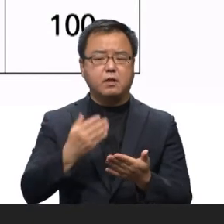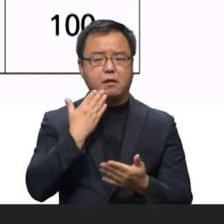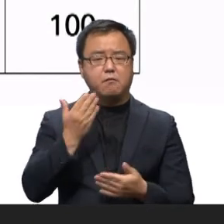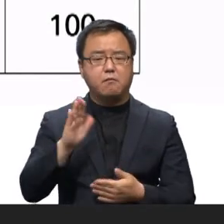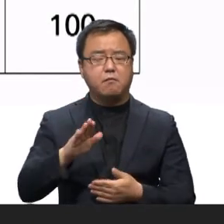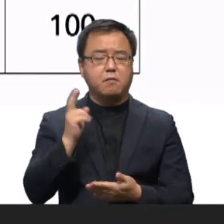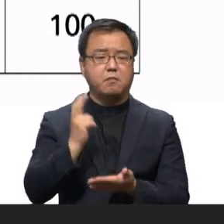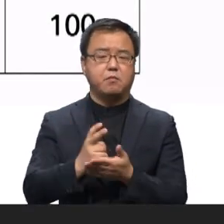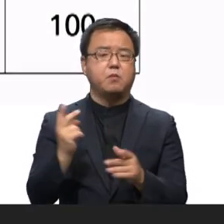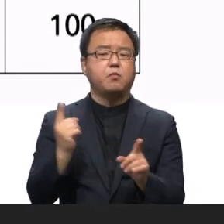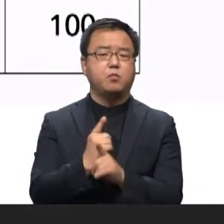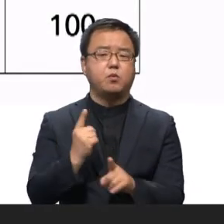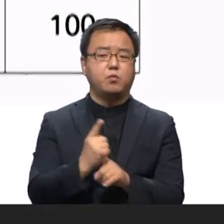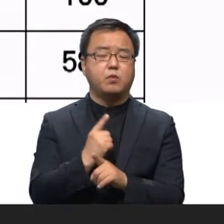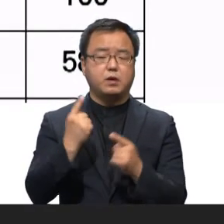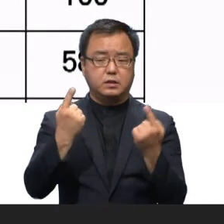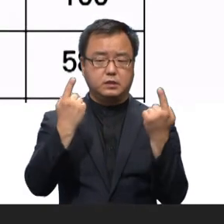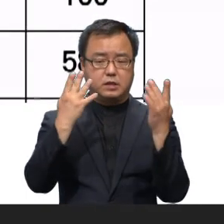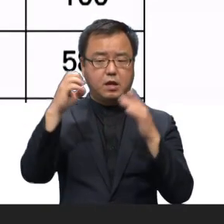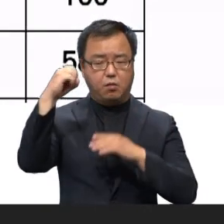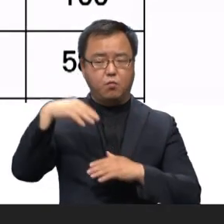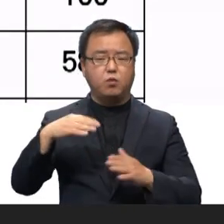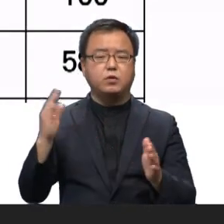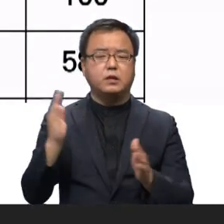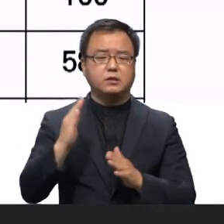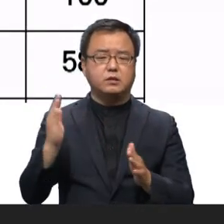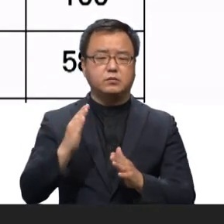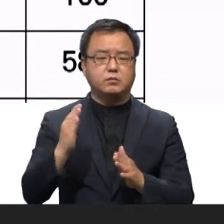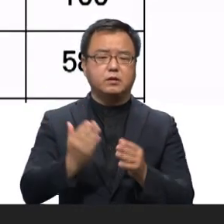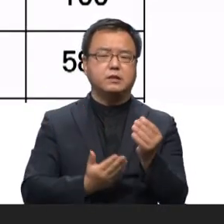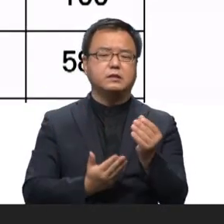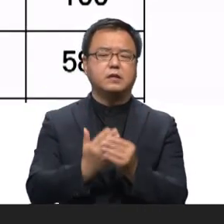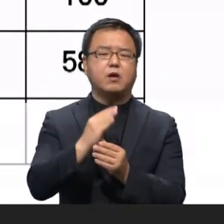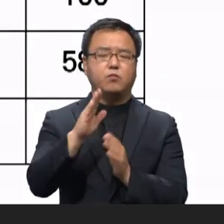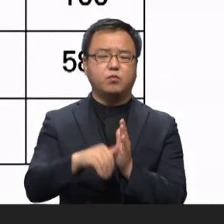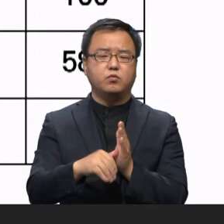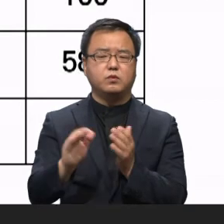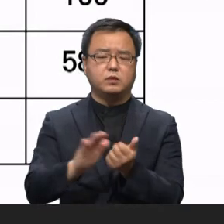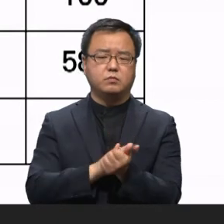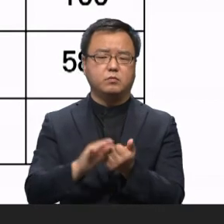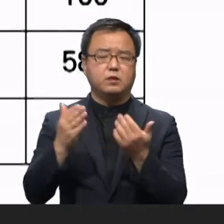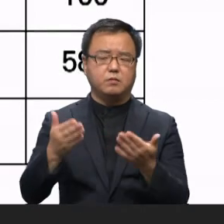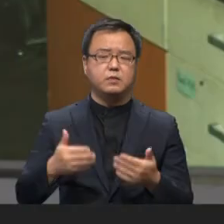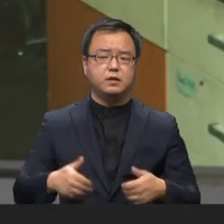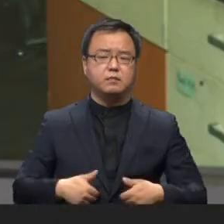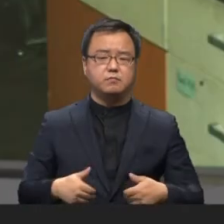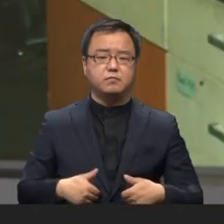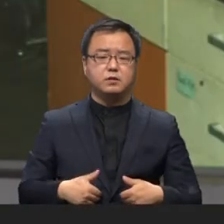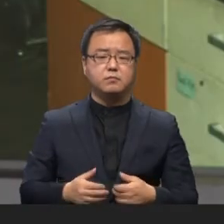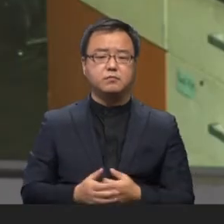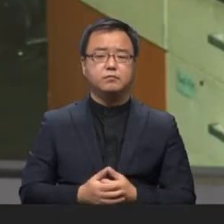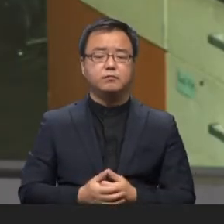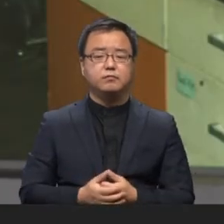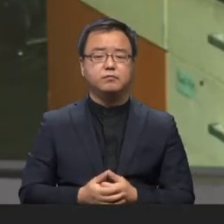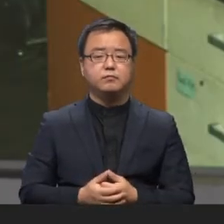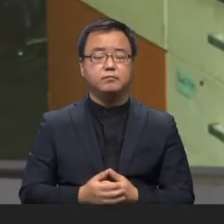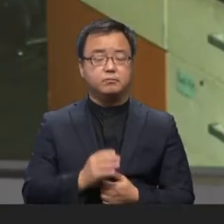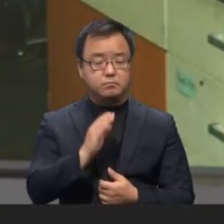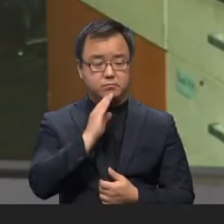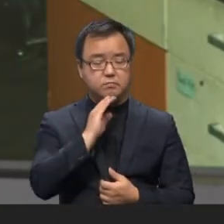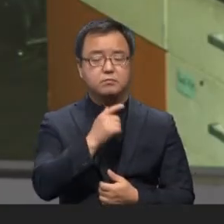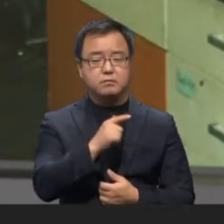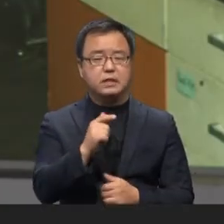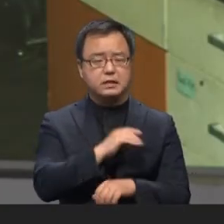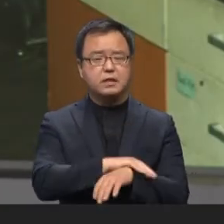개선하여 대학 구성원인 대학원생도 사고 시 산재 혜택을 받도록 해야 합니다. 예. 제 알겠습니다. 뜻은 그렇습니다. 네. 이런 부분이 꼭 좀